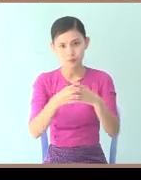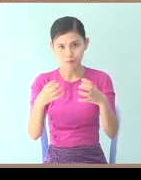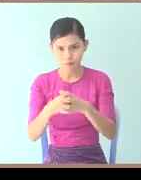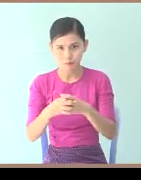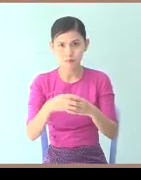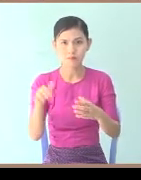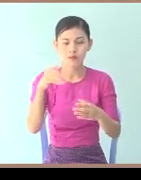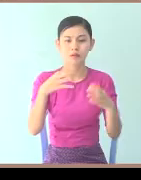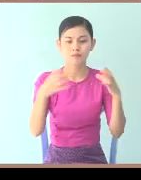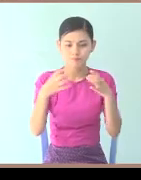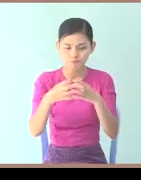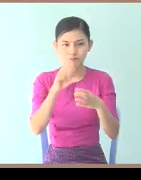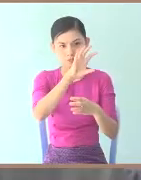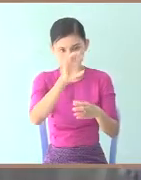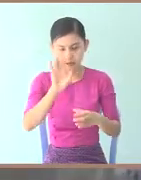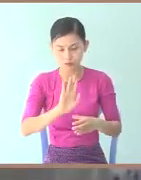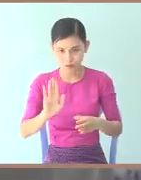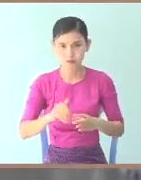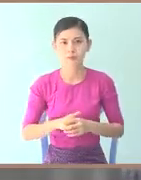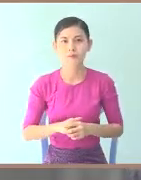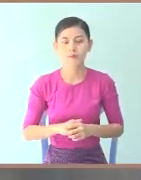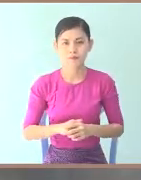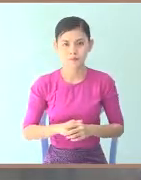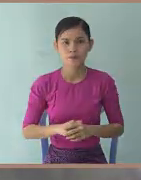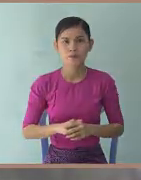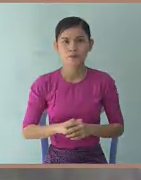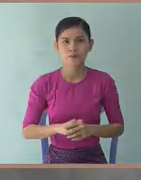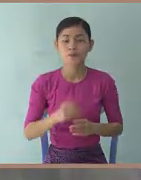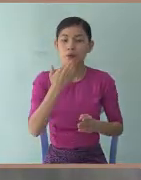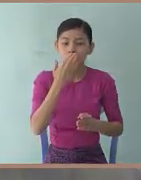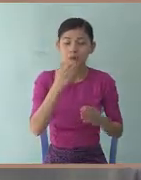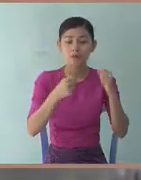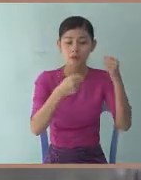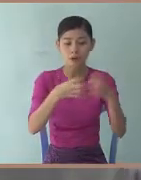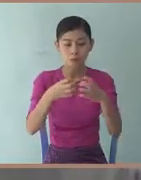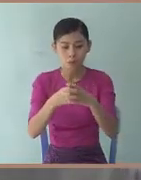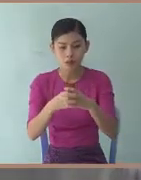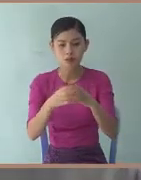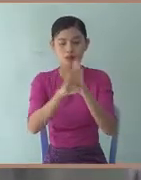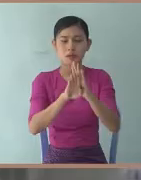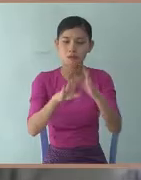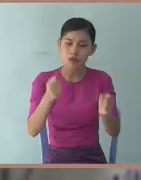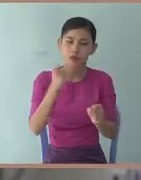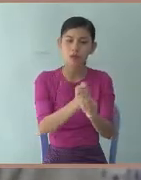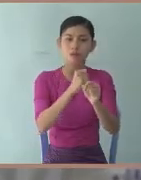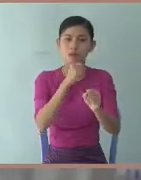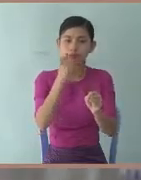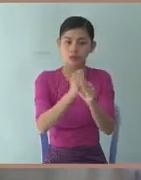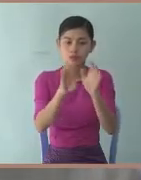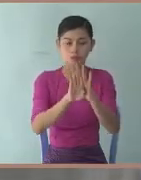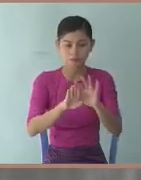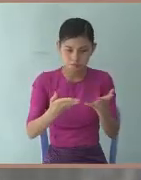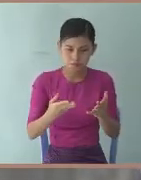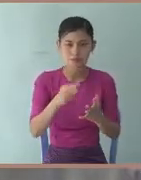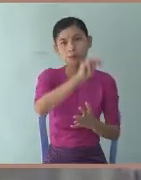ခုမှချင်းပြန်မဲ့ကိုစီလောင်းအတစ်တွေပေါ့နော်ဆိုတော့သူတို့ကိုလည်းကျွန်တော်တို့ကျွန်တော်အနေနဲ့ကတော့လေ့လာနေတယ်ပေါ့နော်သူတို့ရဲ့ပပတီမူဝါဒတွေဘယ်လောက်ထိကောင်းမယ်ဘယ်လောက်ထိသူ